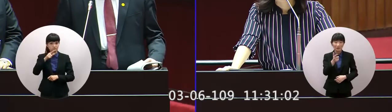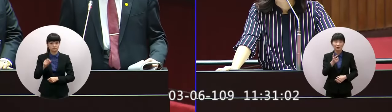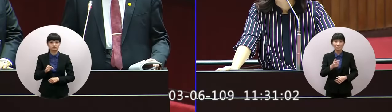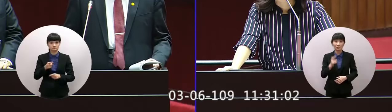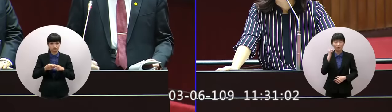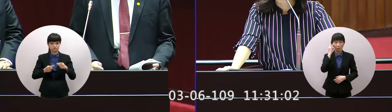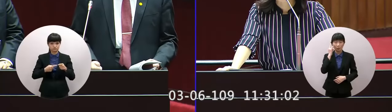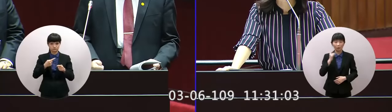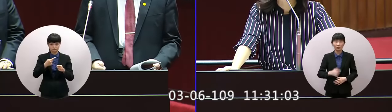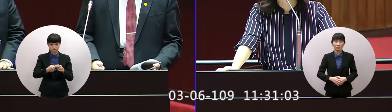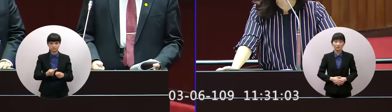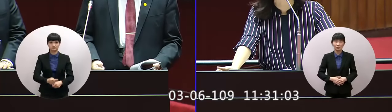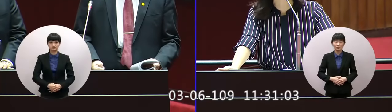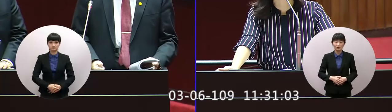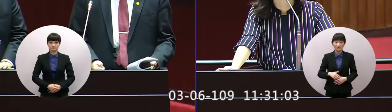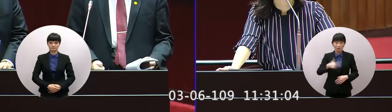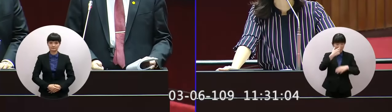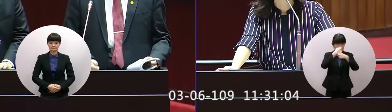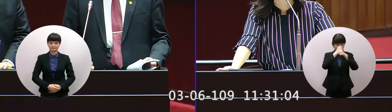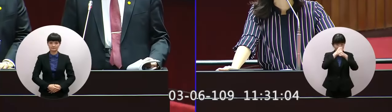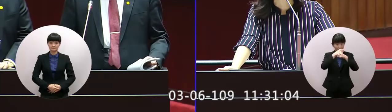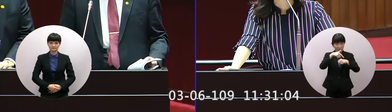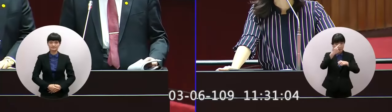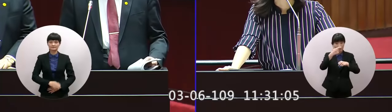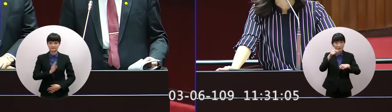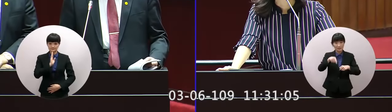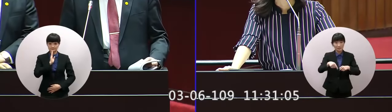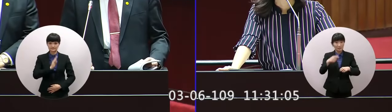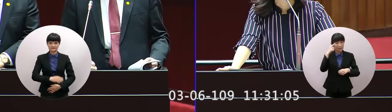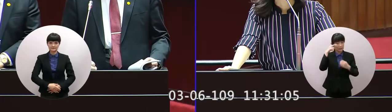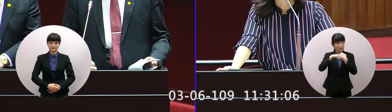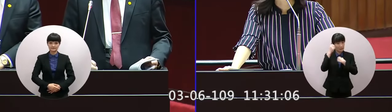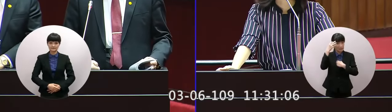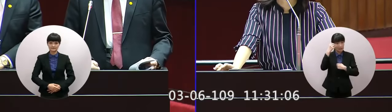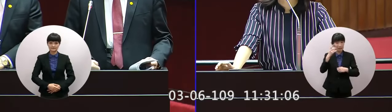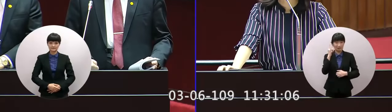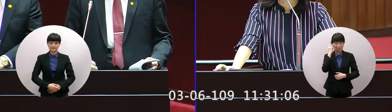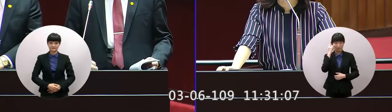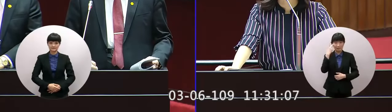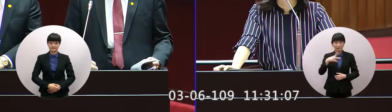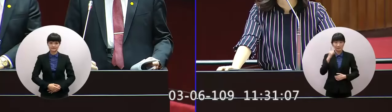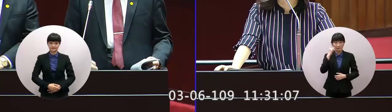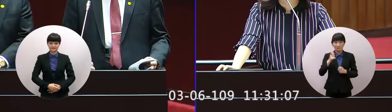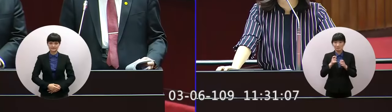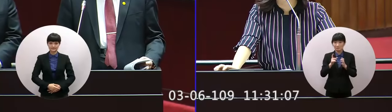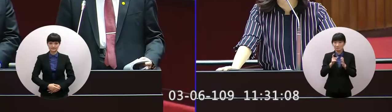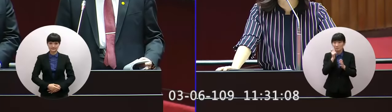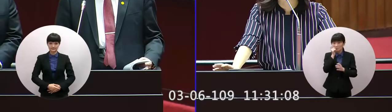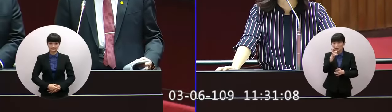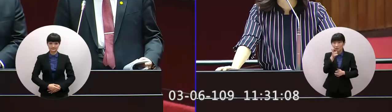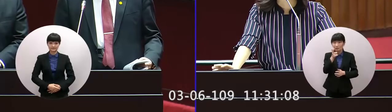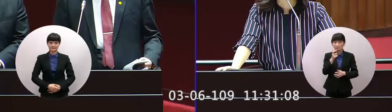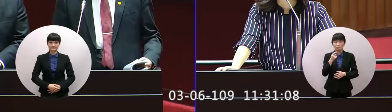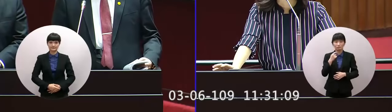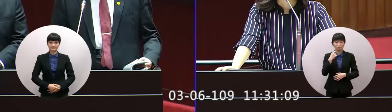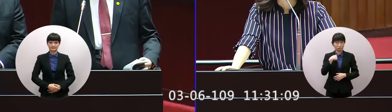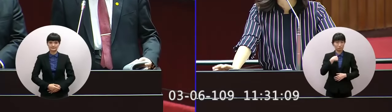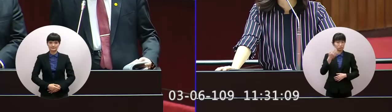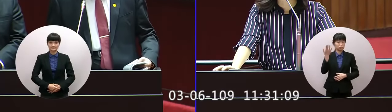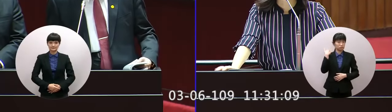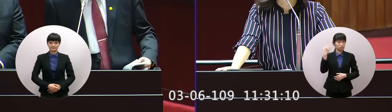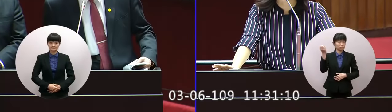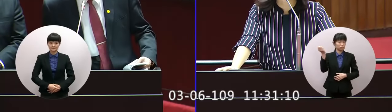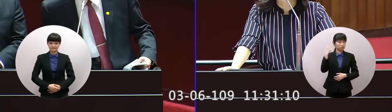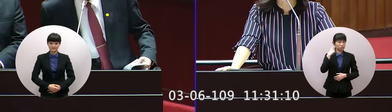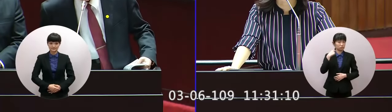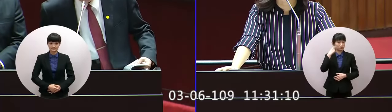对， 快筛还要再半年。 对， 这个怎么跟我得知的会不太一样啊？ 有，